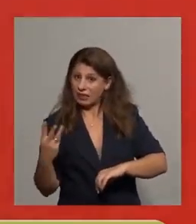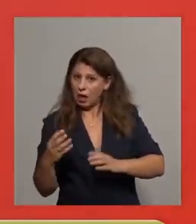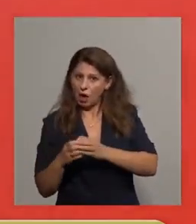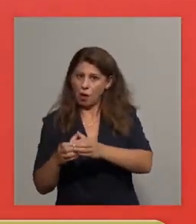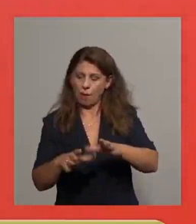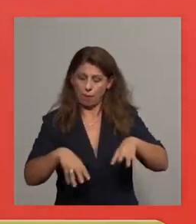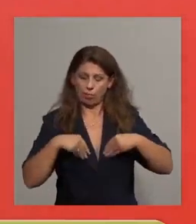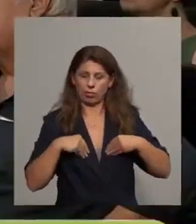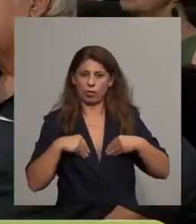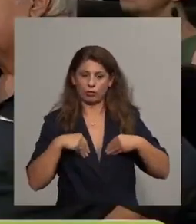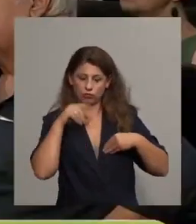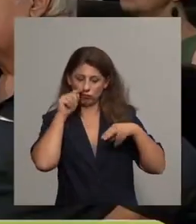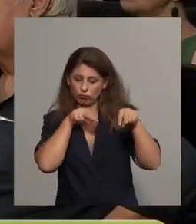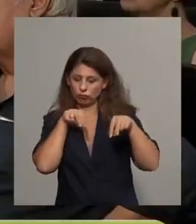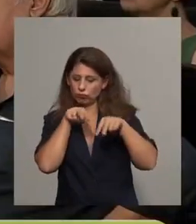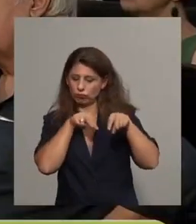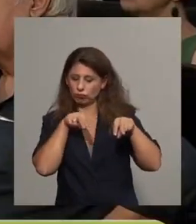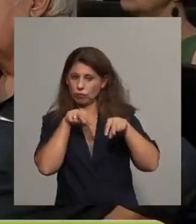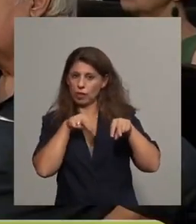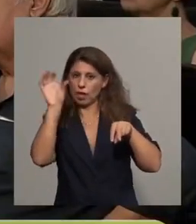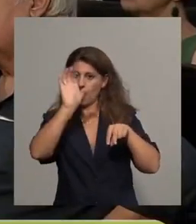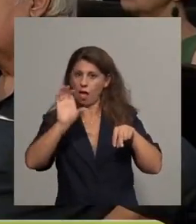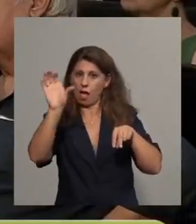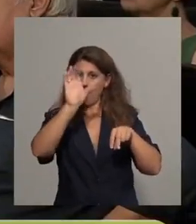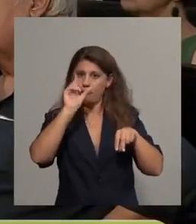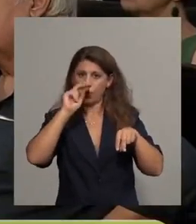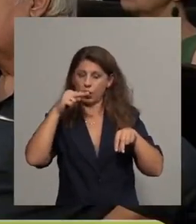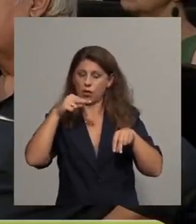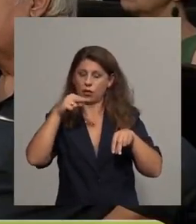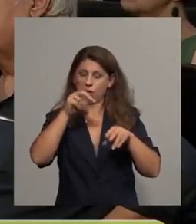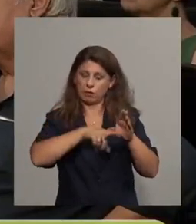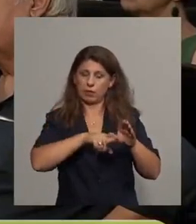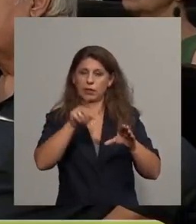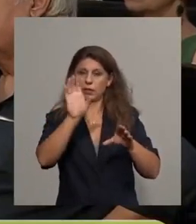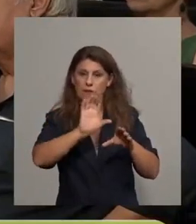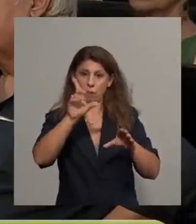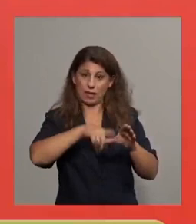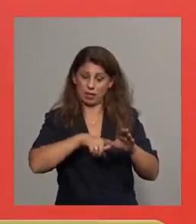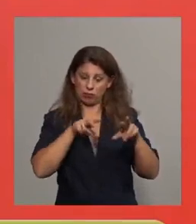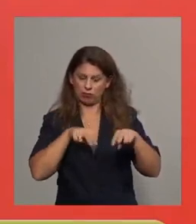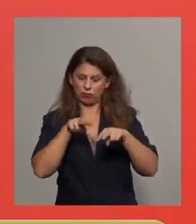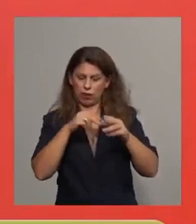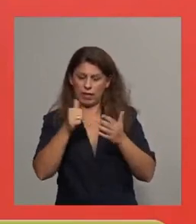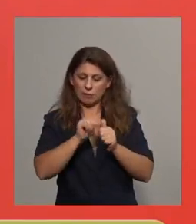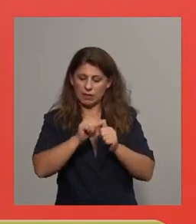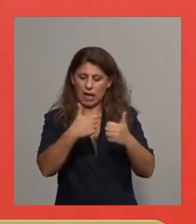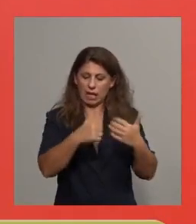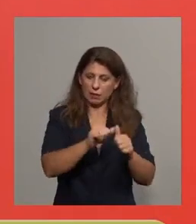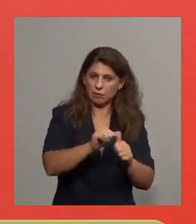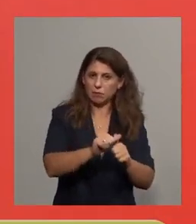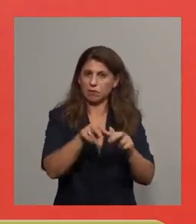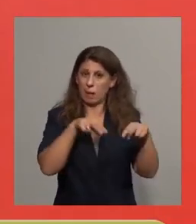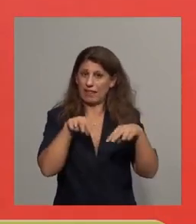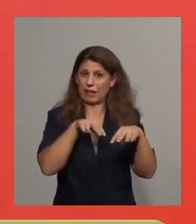αποδέχονται την επιτήρηση των ευρωενωσιακών εξαμήνων της Ευρωπαϊκής Ένωσης. Είναι πάνω απ'